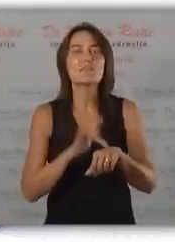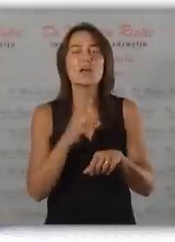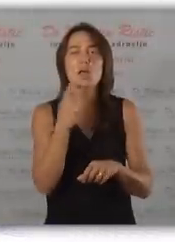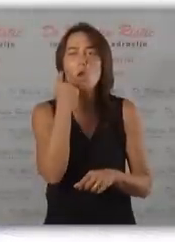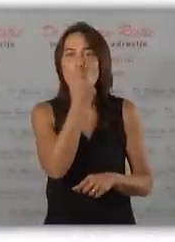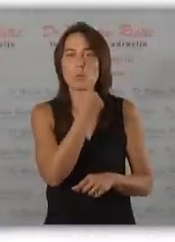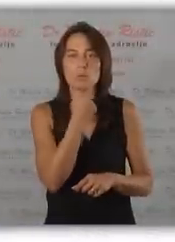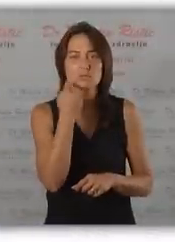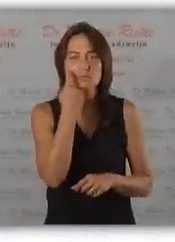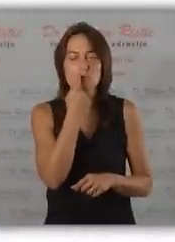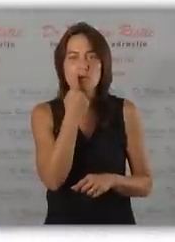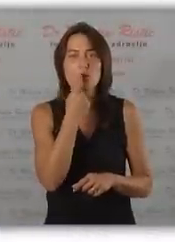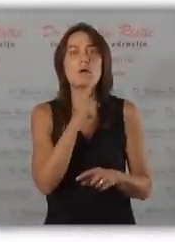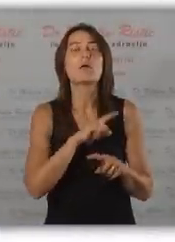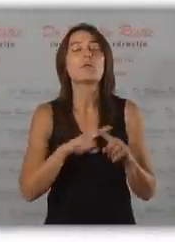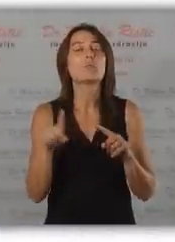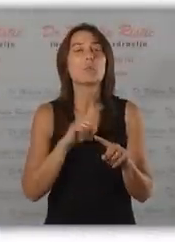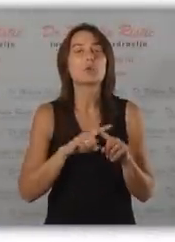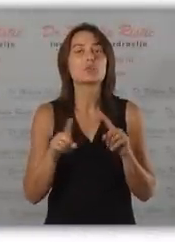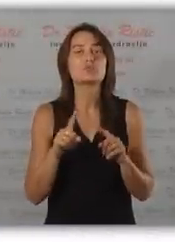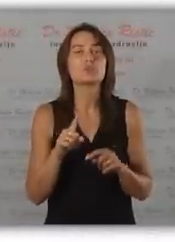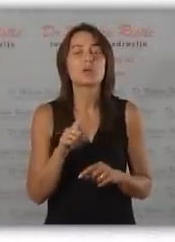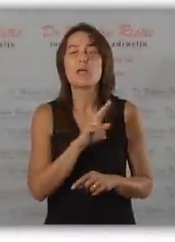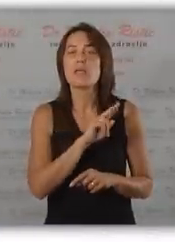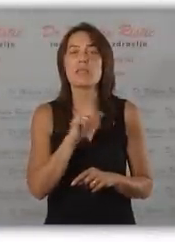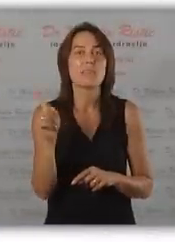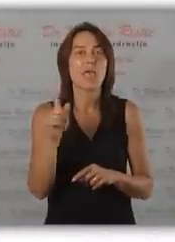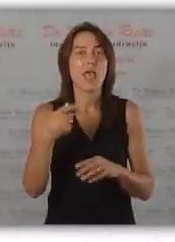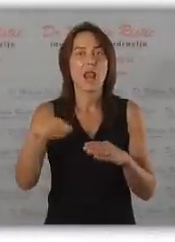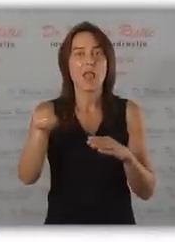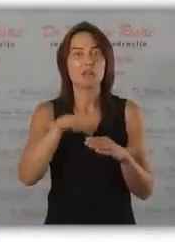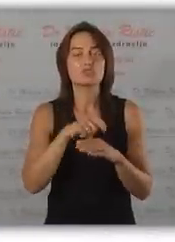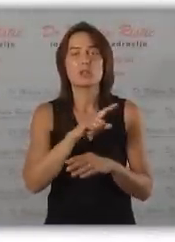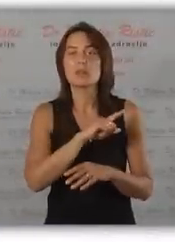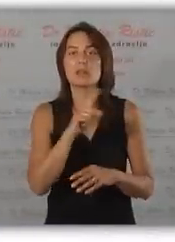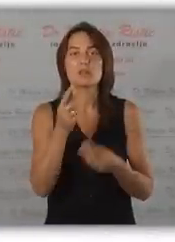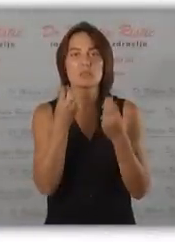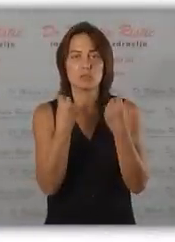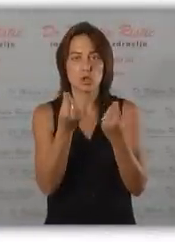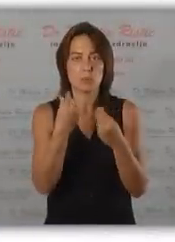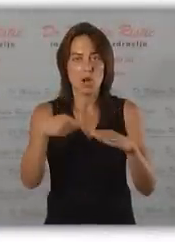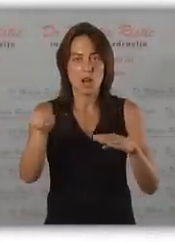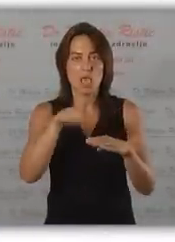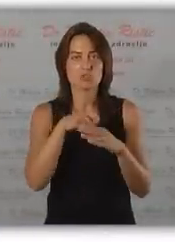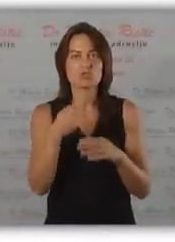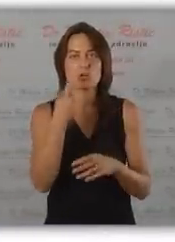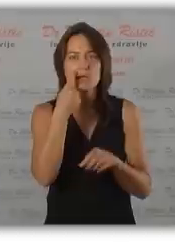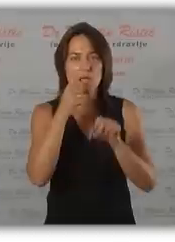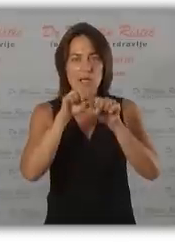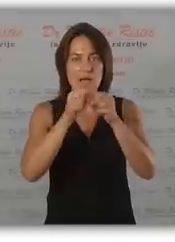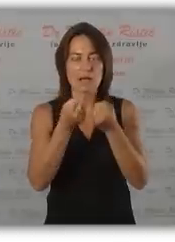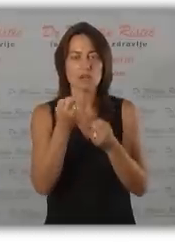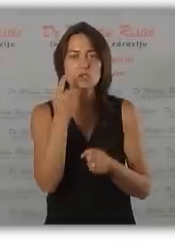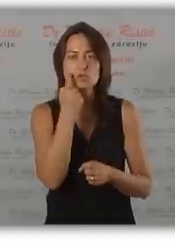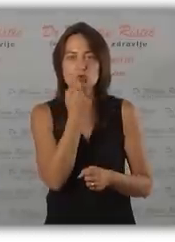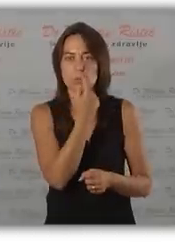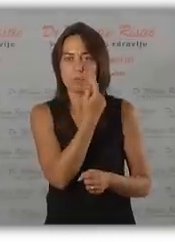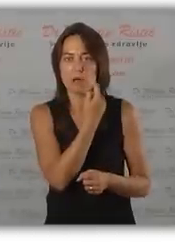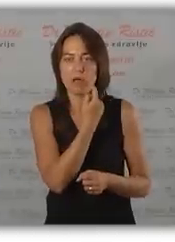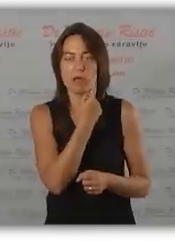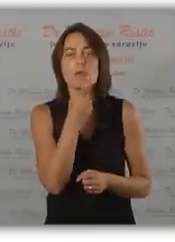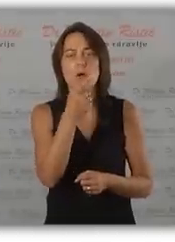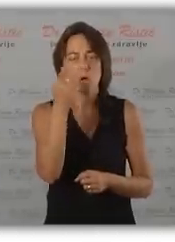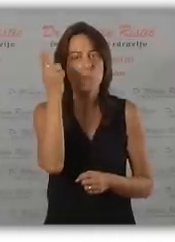Najčešće infekcije u usnoj dupli potiču od nelečenih ili neblagovremeno lečenih karioznih